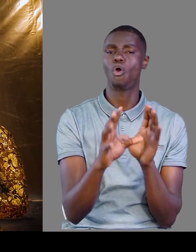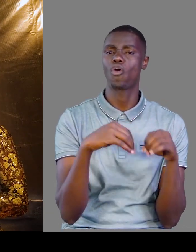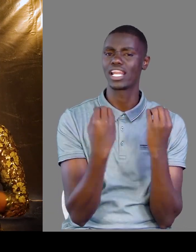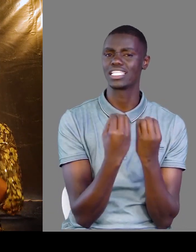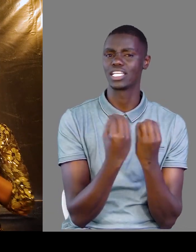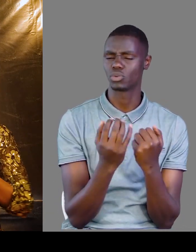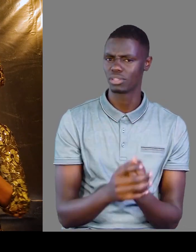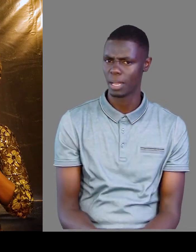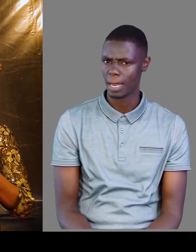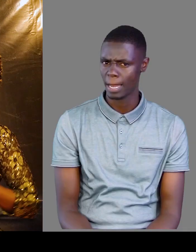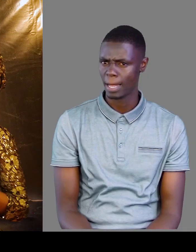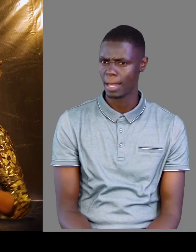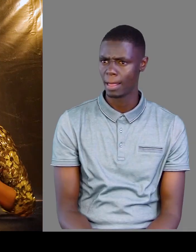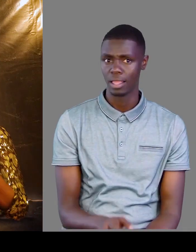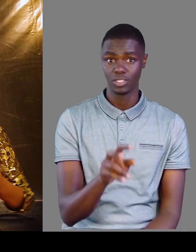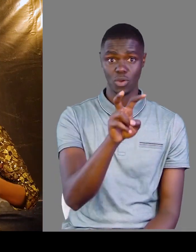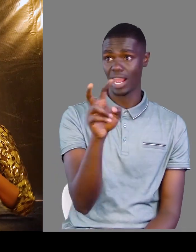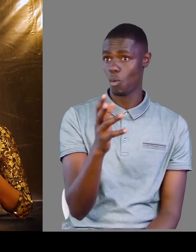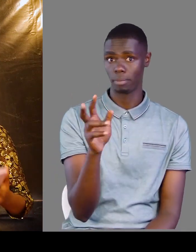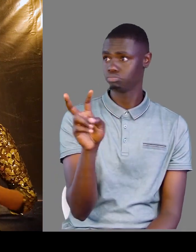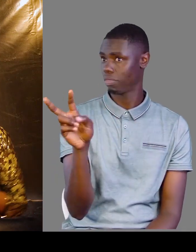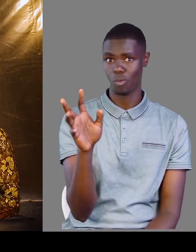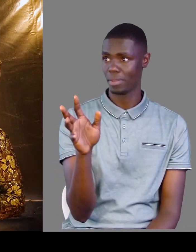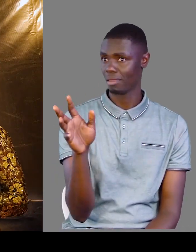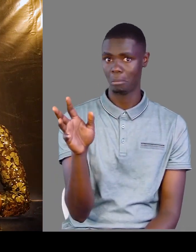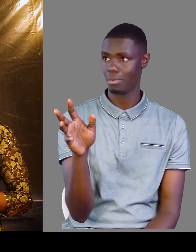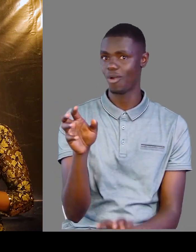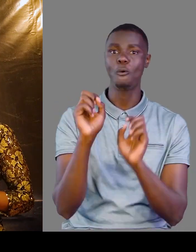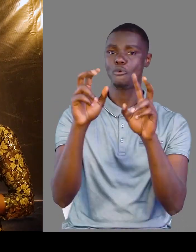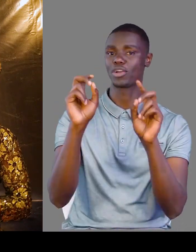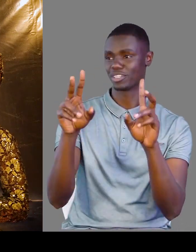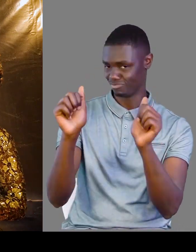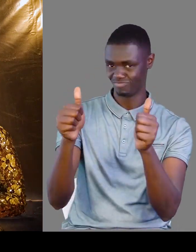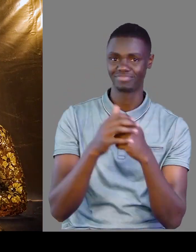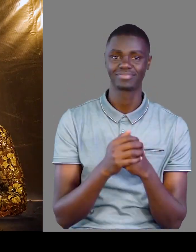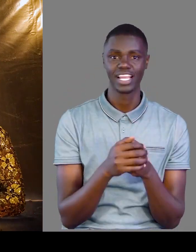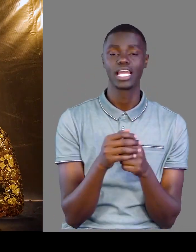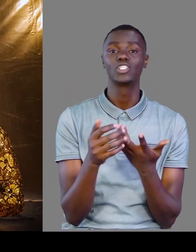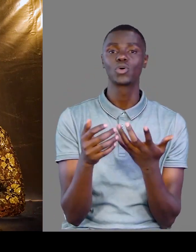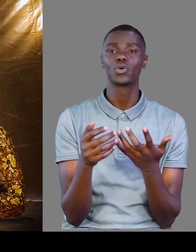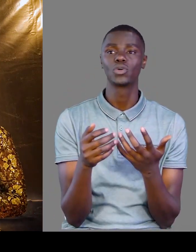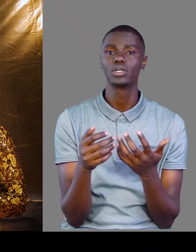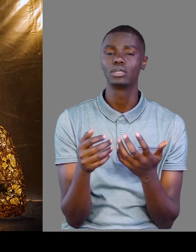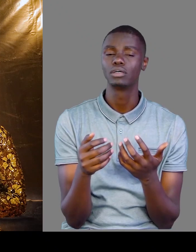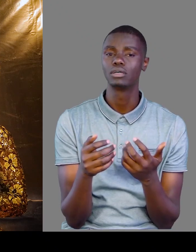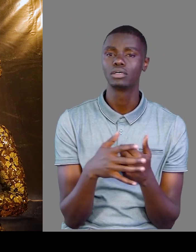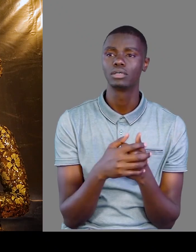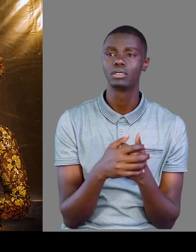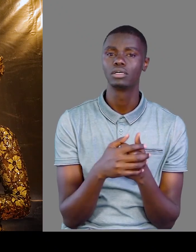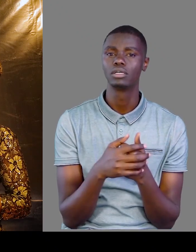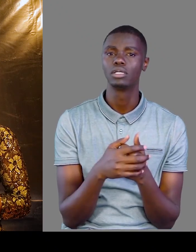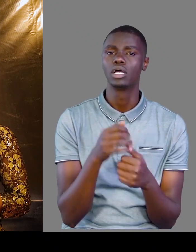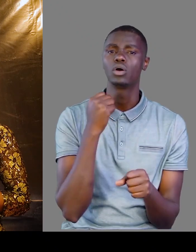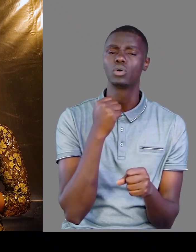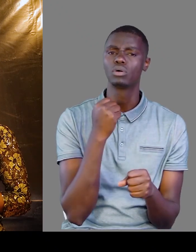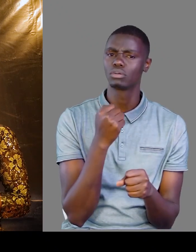kuangalia ama niangalie huko. Niangalie huko. Yote tu iko sawa tu Okay, sawa. So tunafanya maneno ya CMO, yani tunafanya